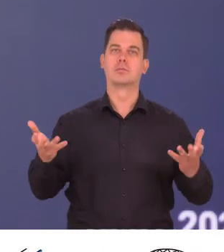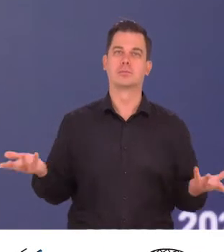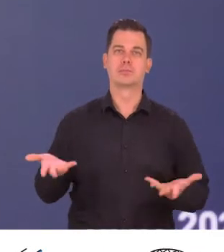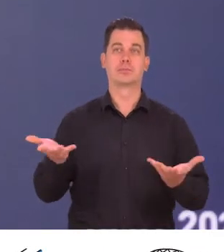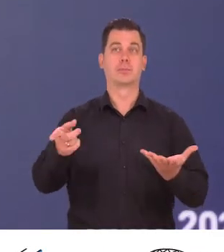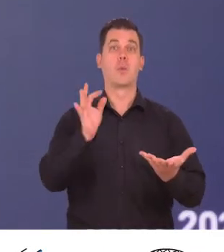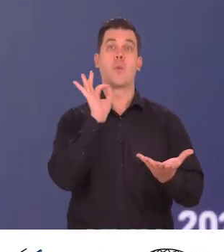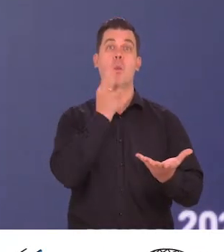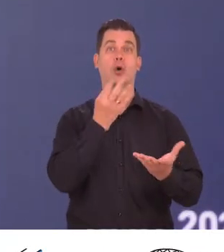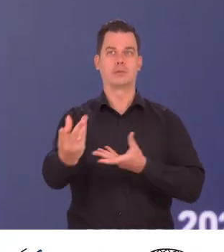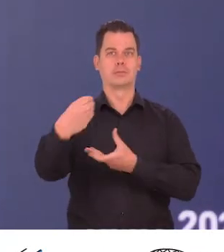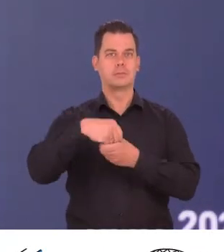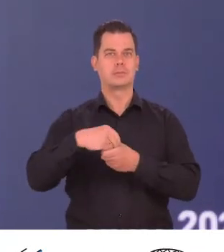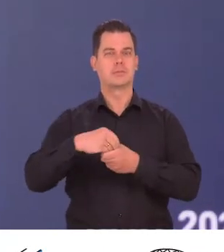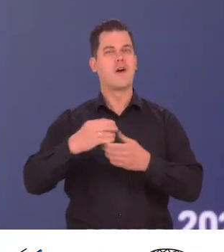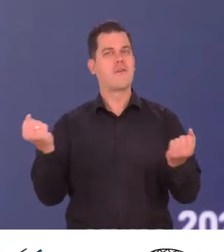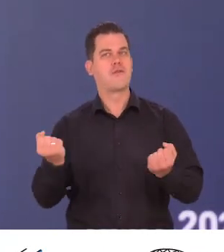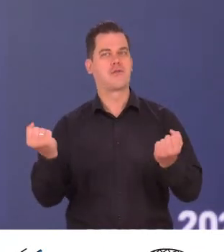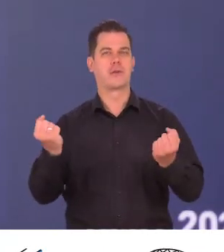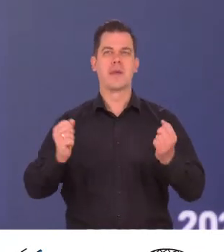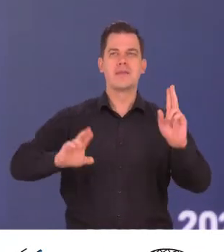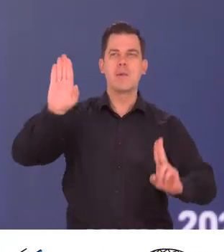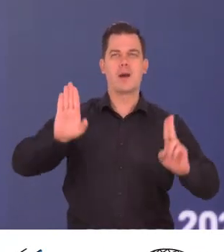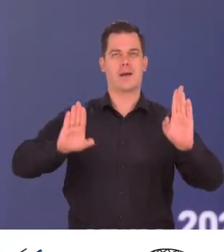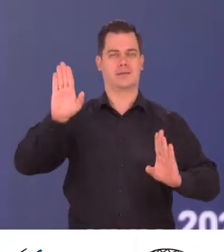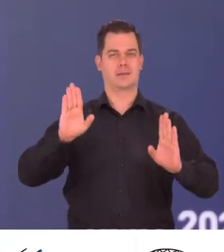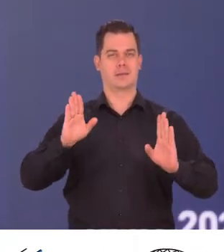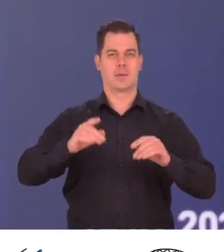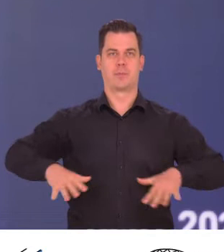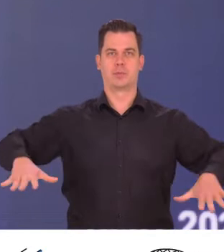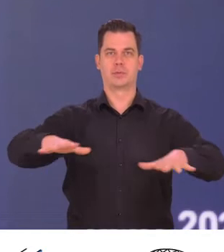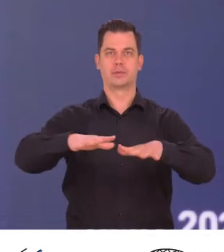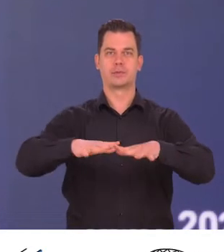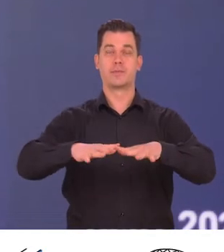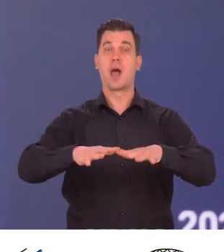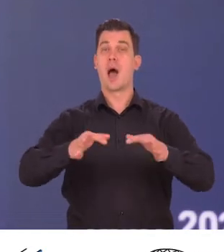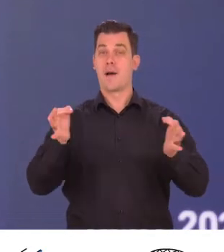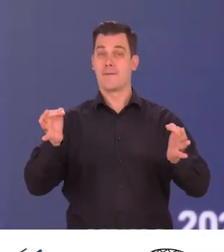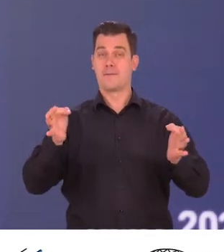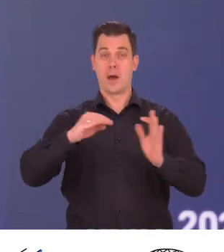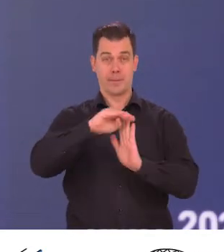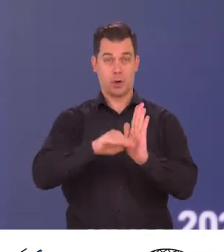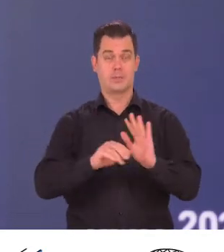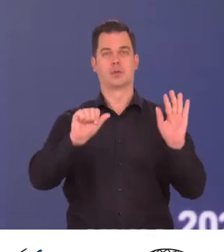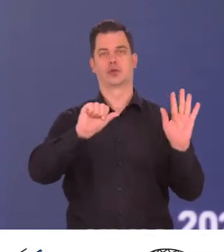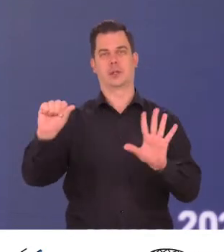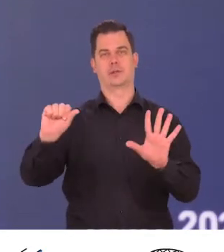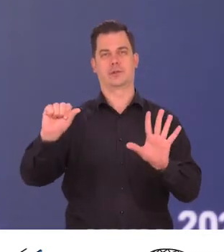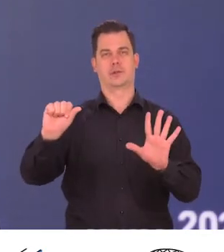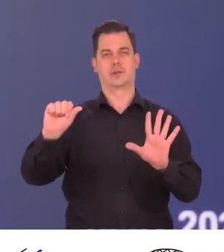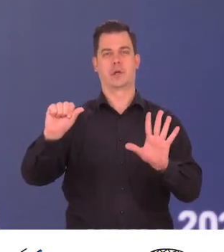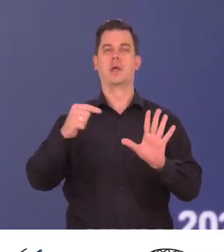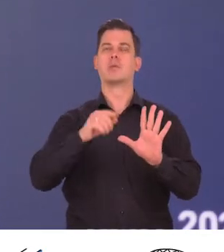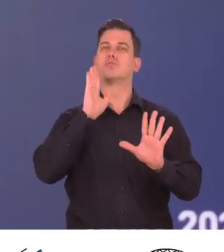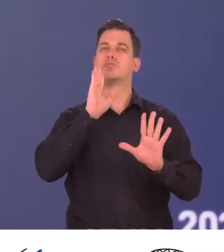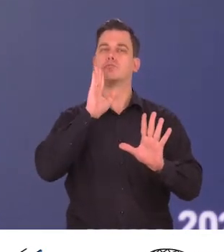promowanie uczestnictwa młodych ludzi w życiu demokratycznym, w życiu publicznym. Obecnie program nadal obejmuje 6 głównych